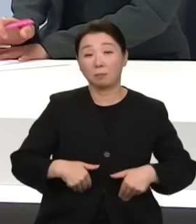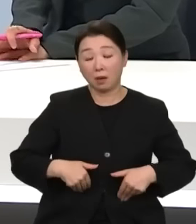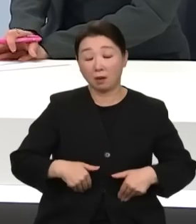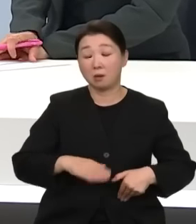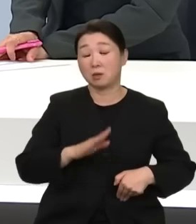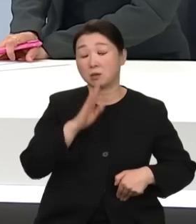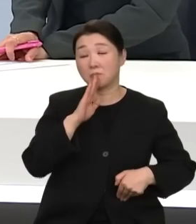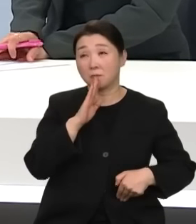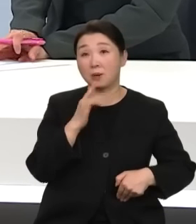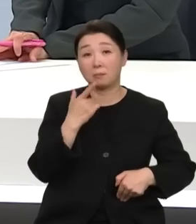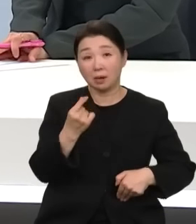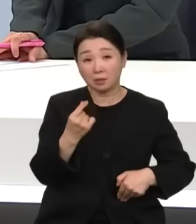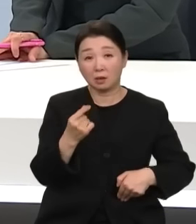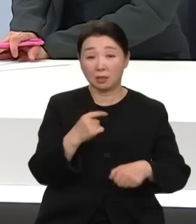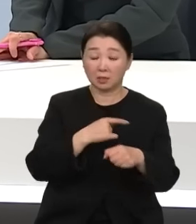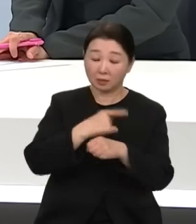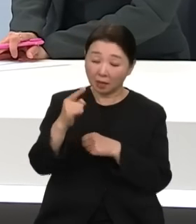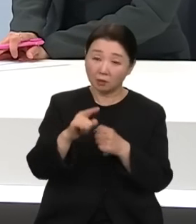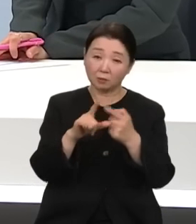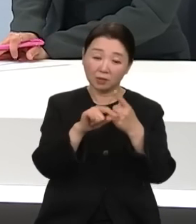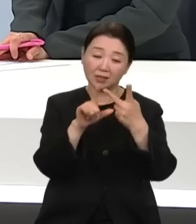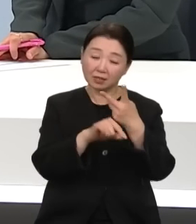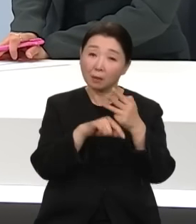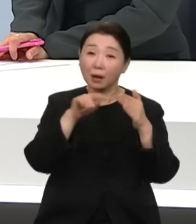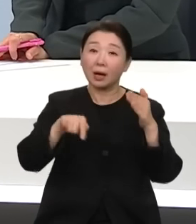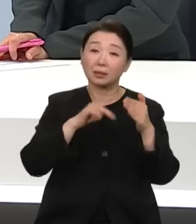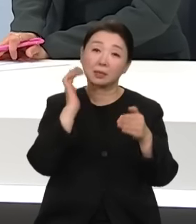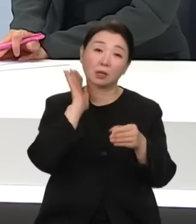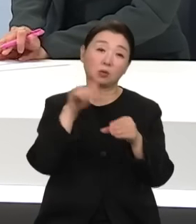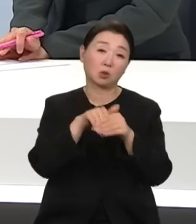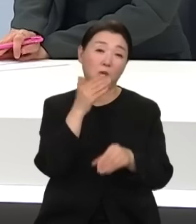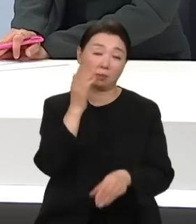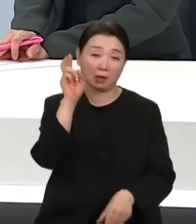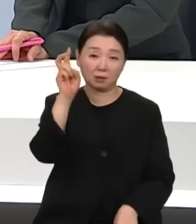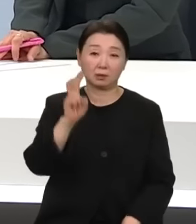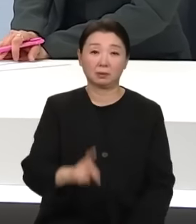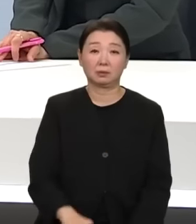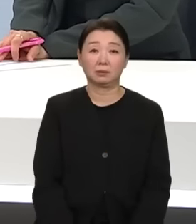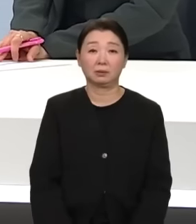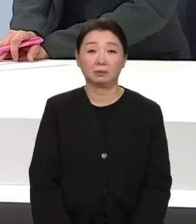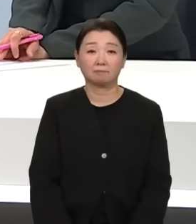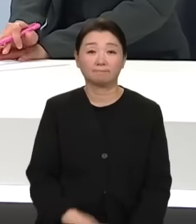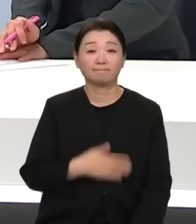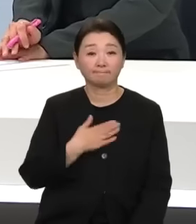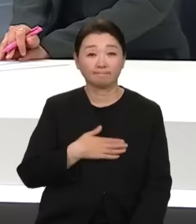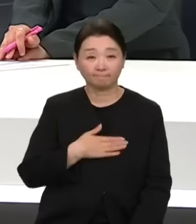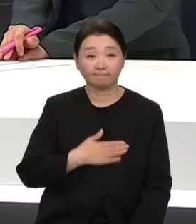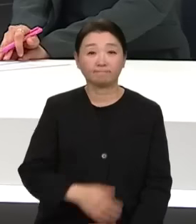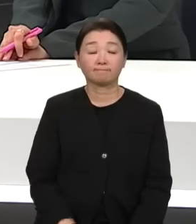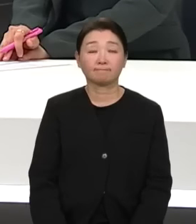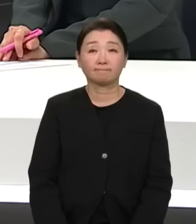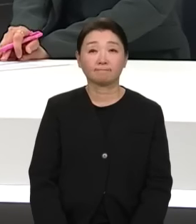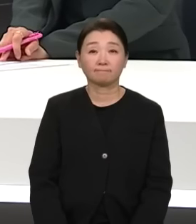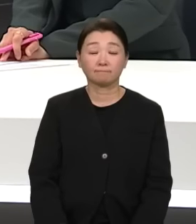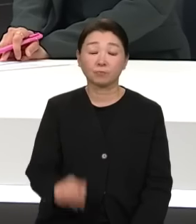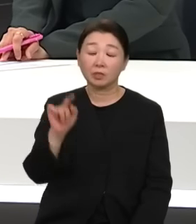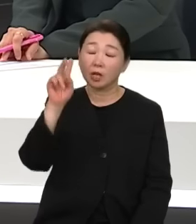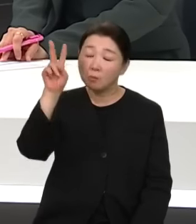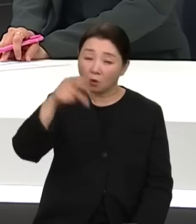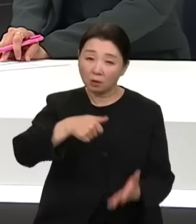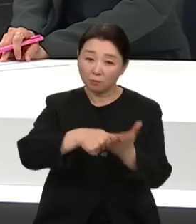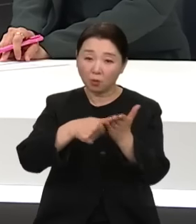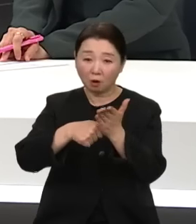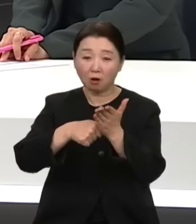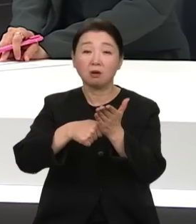된다면 내년 상반기 중에 대선을 치르게 될 수도 있단 관측도 나옵니다네 알겠습니다 일단 모래로 예정될 걸로